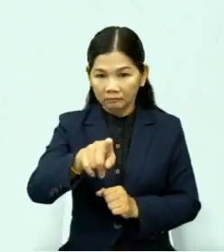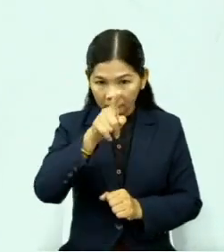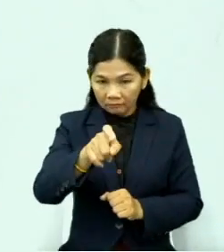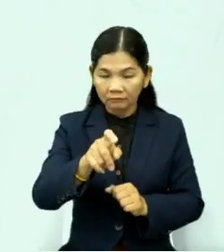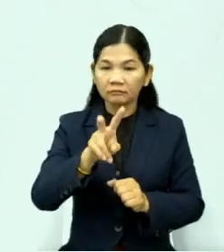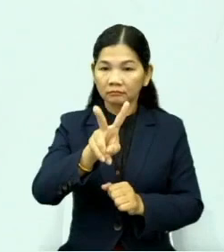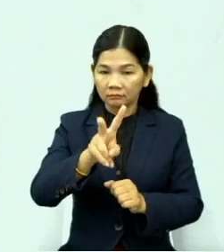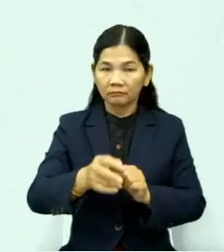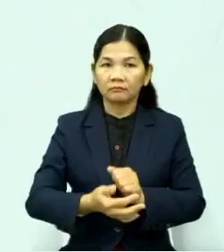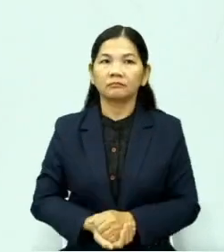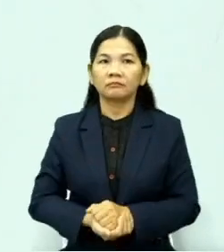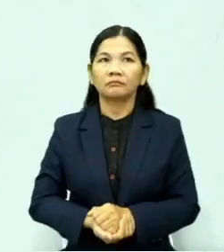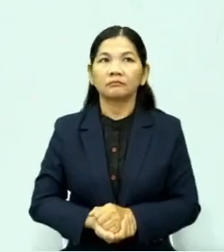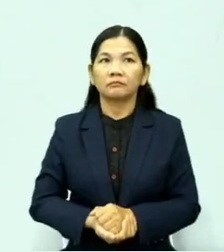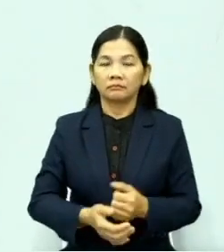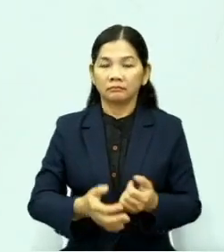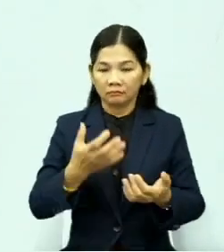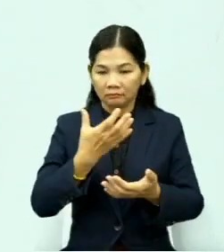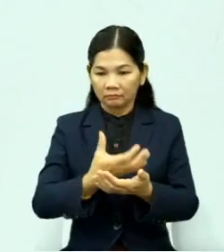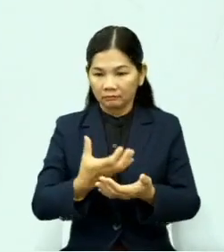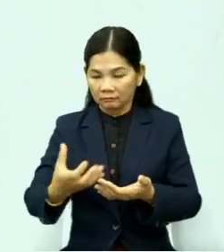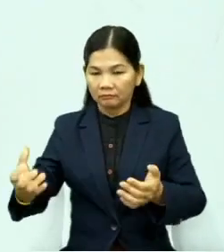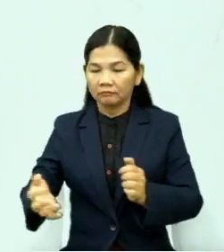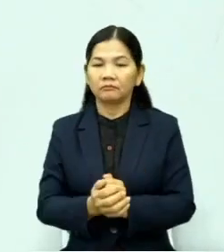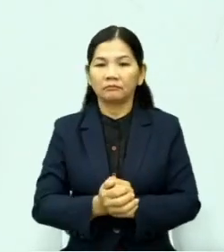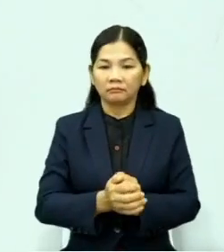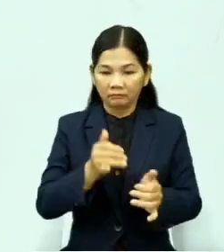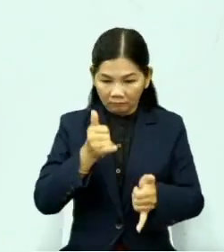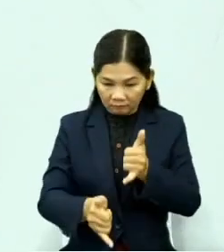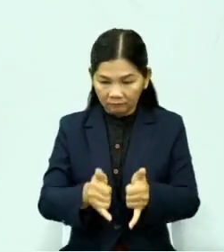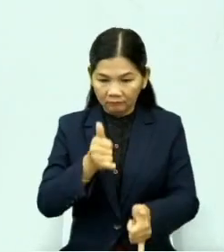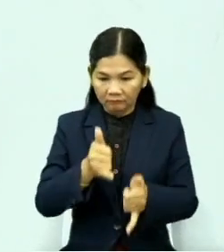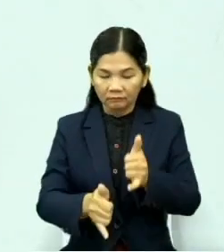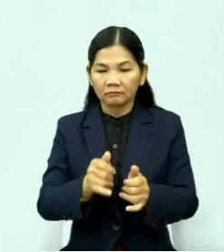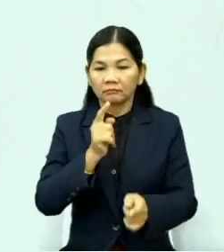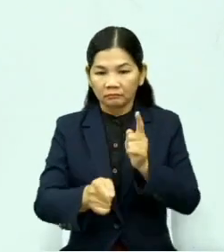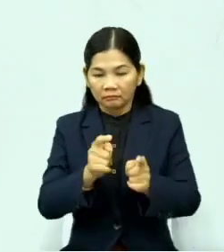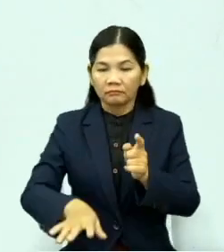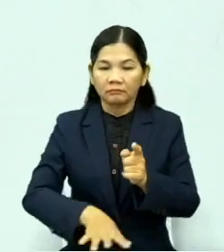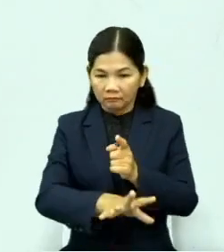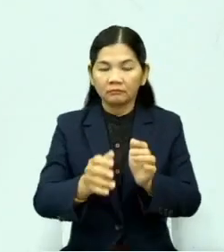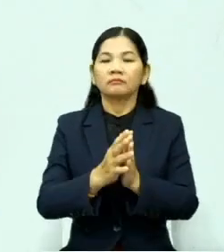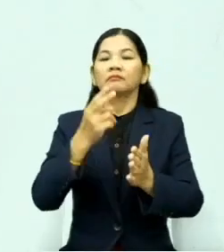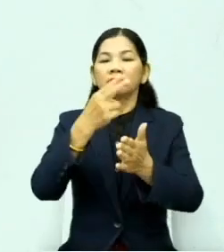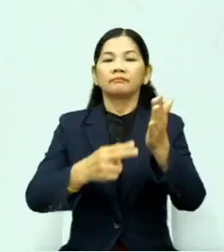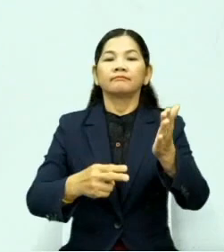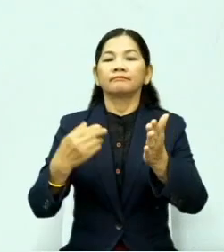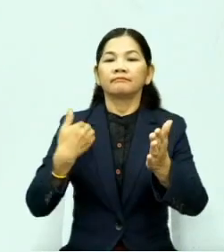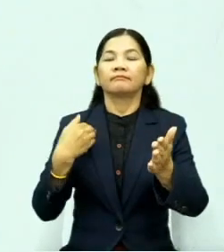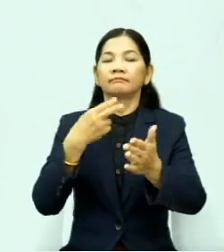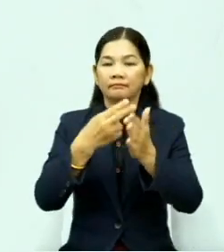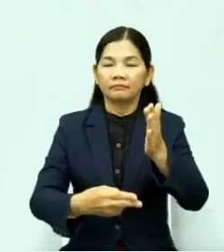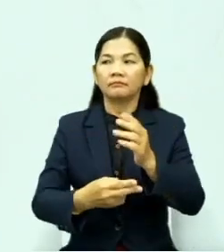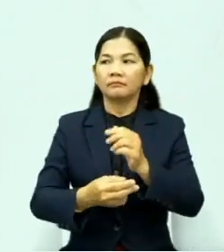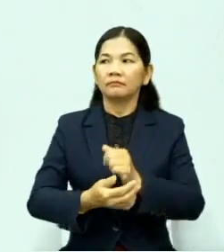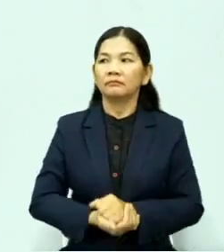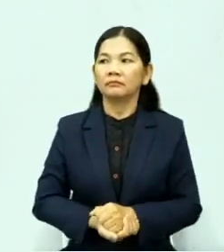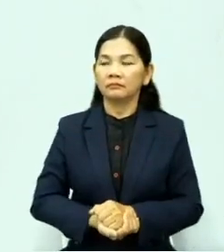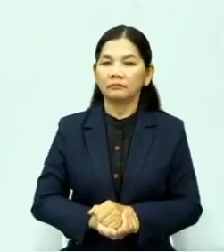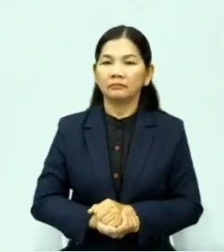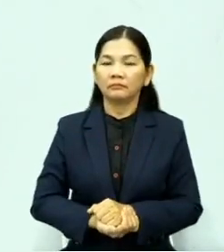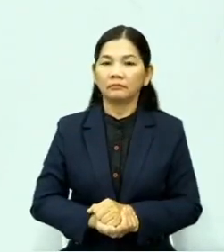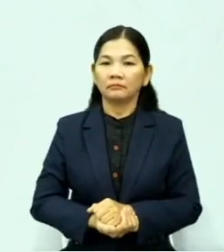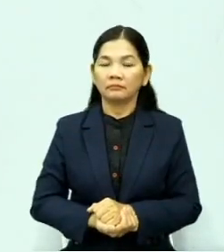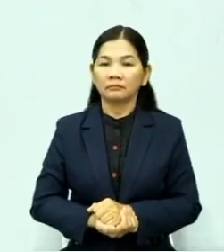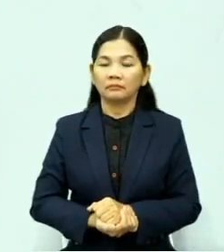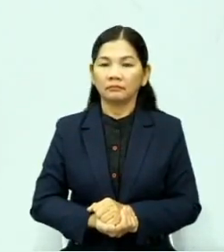រថាតើឧបករណ៍ដូតន្ត្រីខ្មែរមានអ្វីខ្លះចាអញ្ចឹង